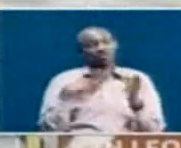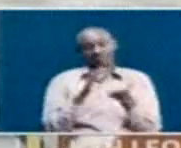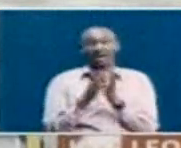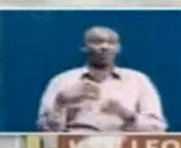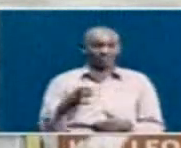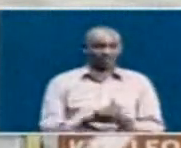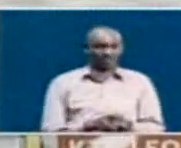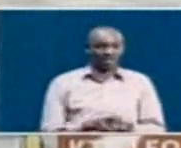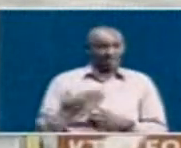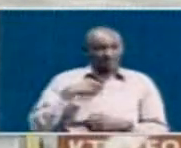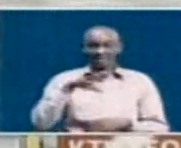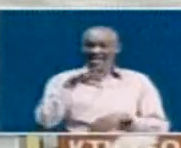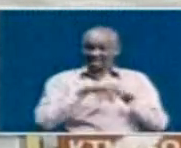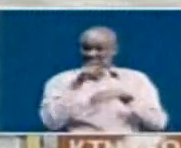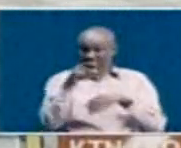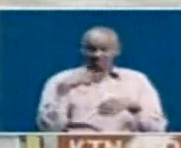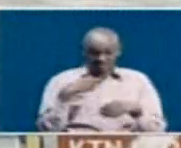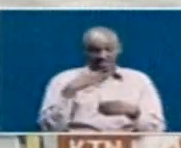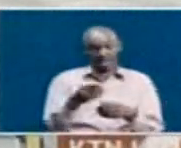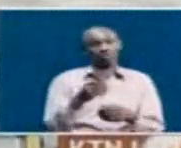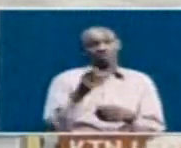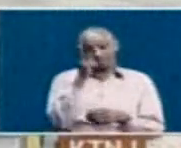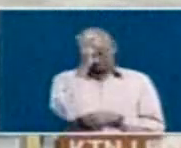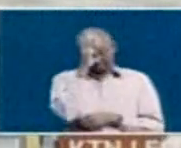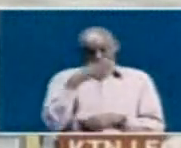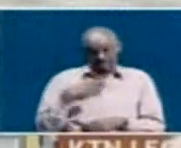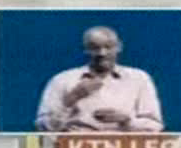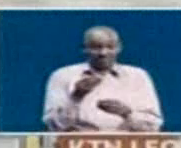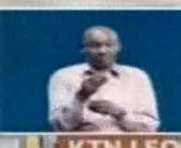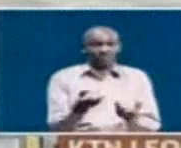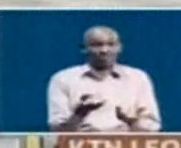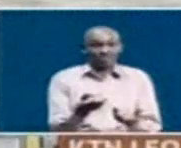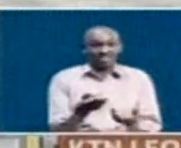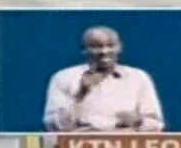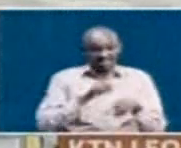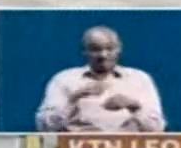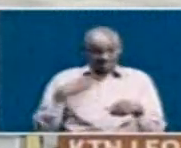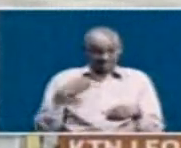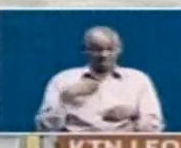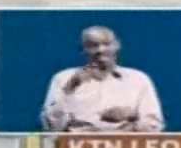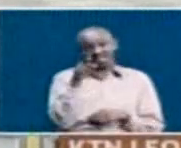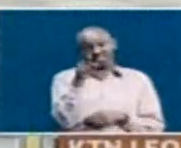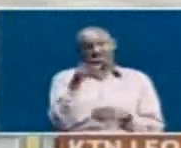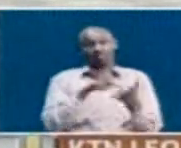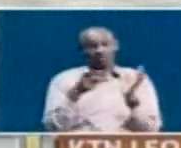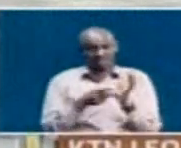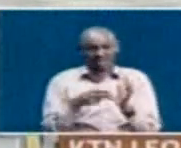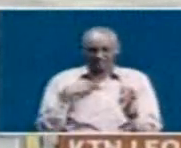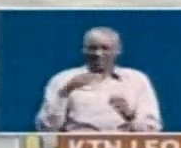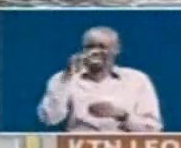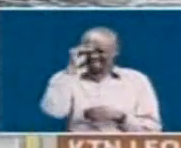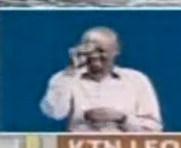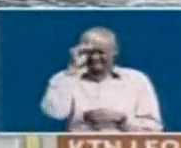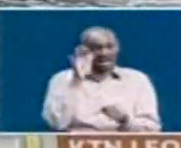tulipata ndio nikajua kulisha mbuzi yangu ya token. Na vile niliingia kwa VFS ilinionyesha akili